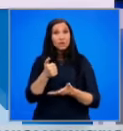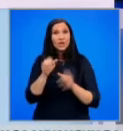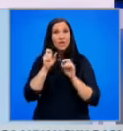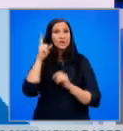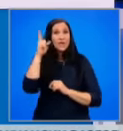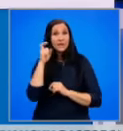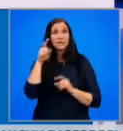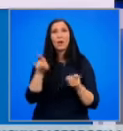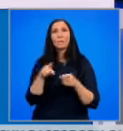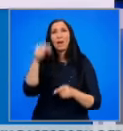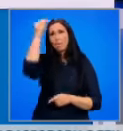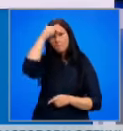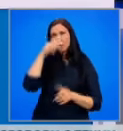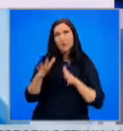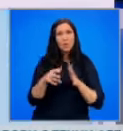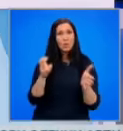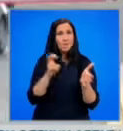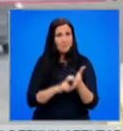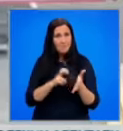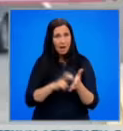сигнализира управителят на БНБ Димитър Радев.